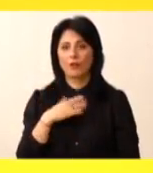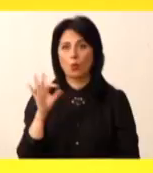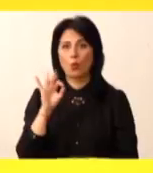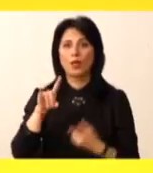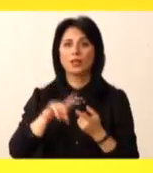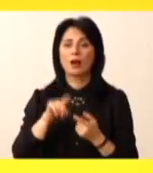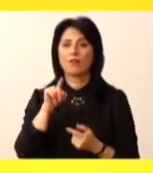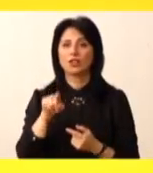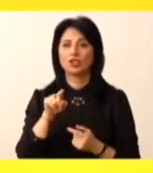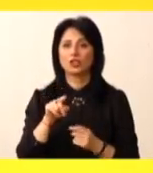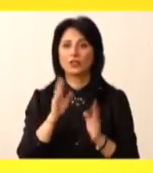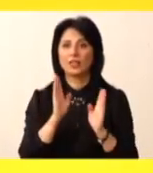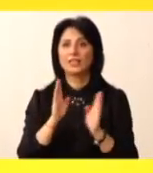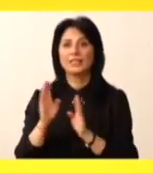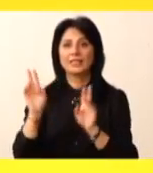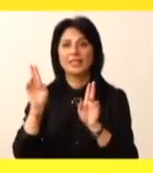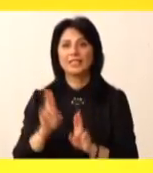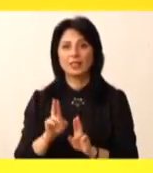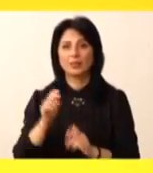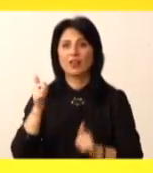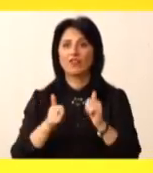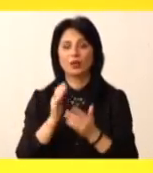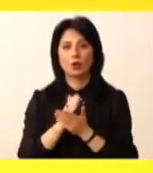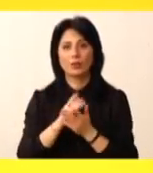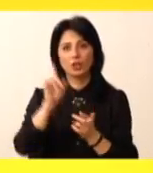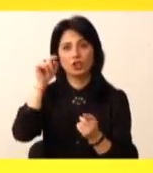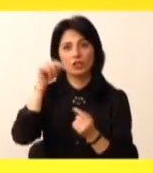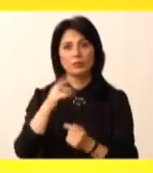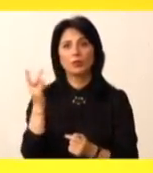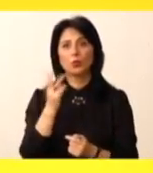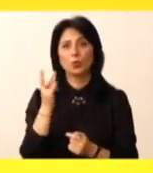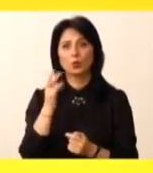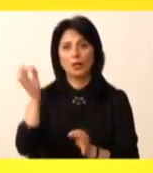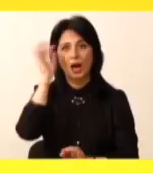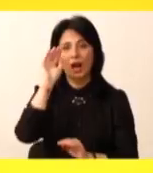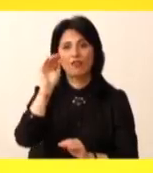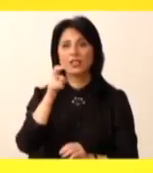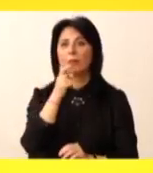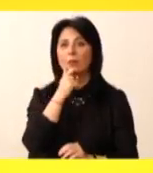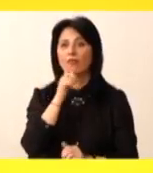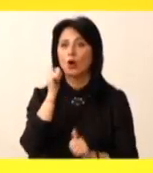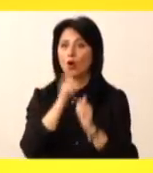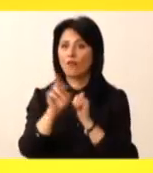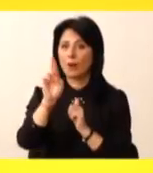ამასთან დაკავშირებული წესების ერთობლიობა, ანუ ვიქტორინა გვაქვს, შესაბამისად უნდა გავახსენოთ